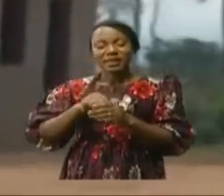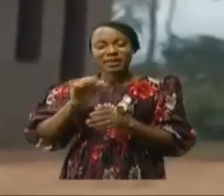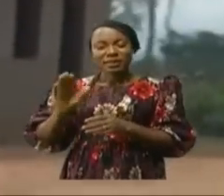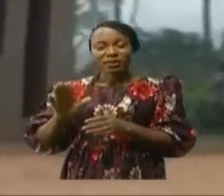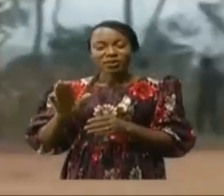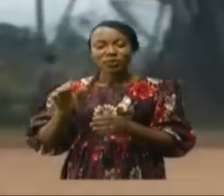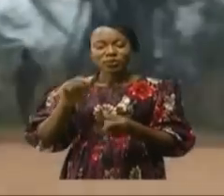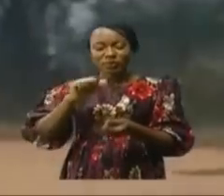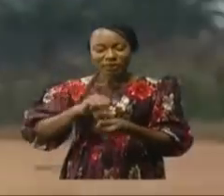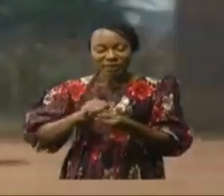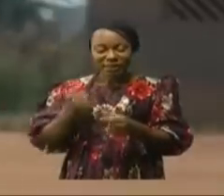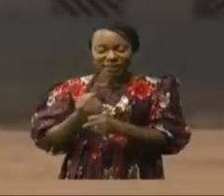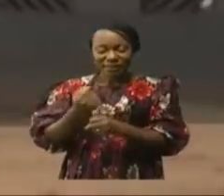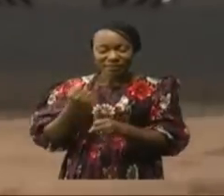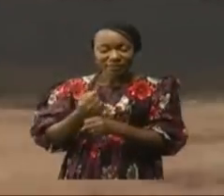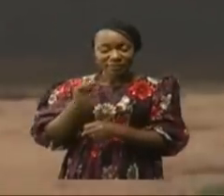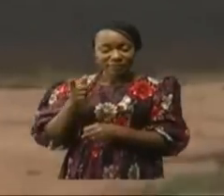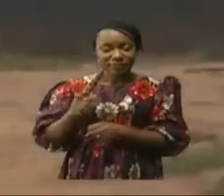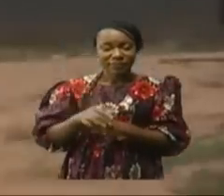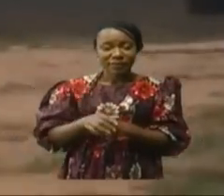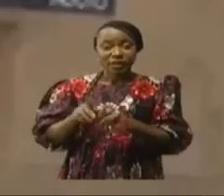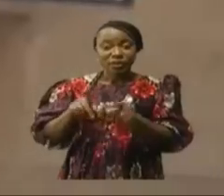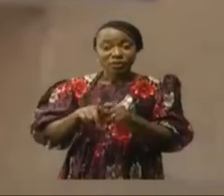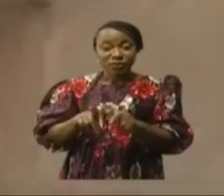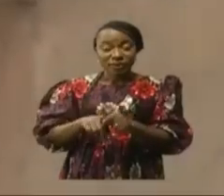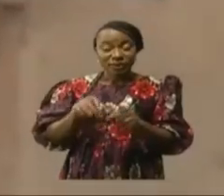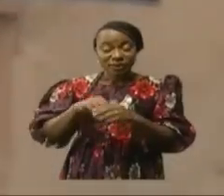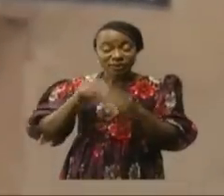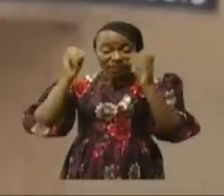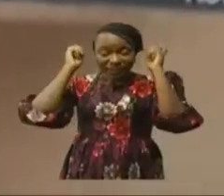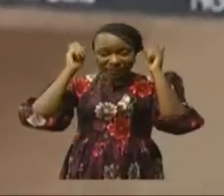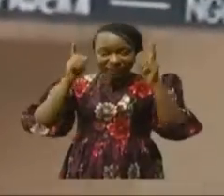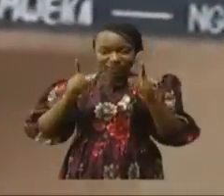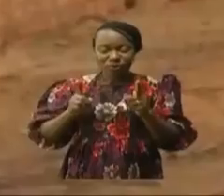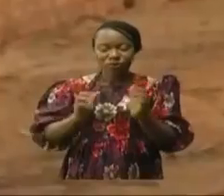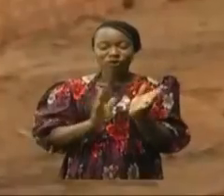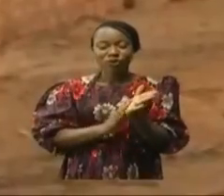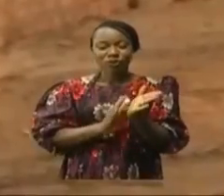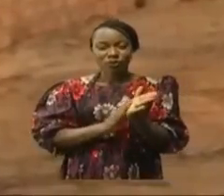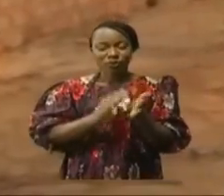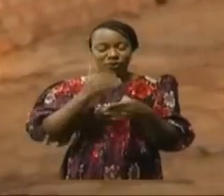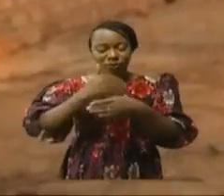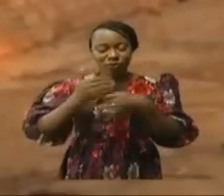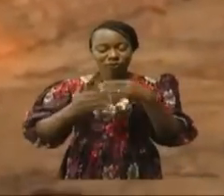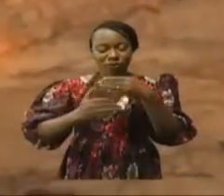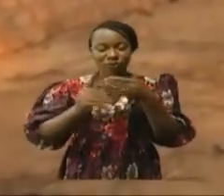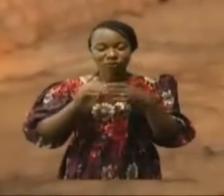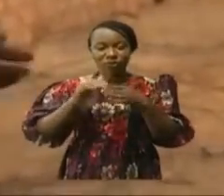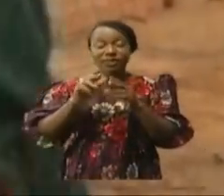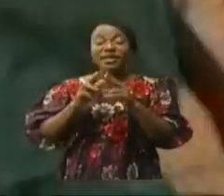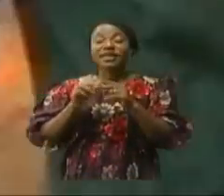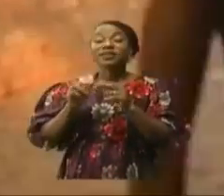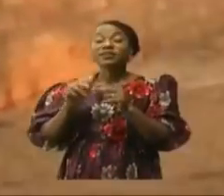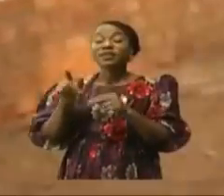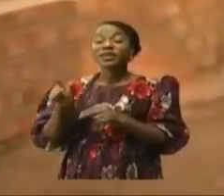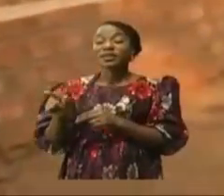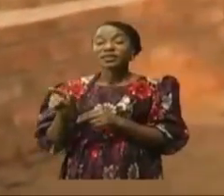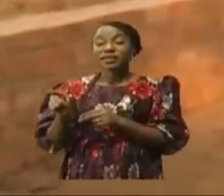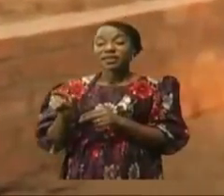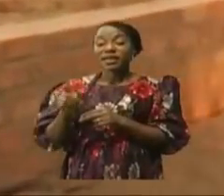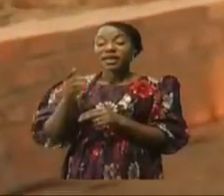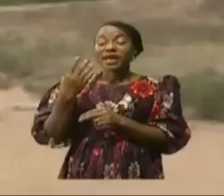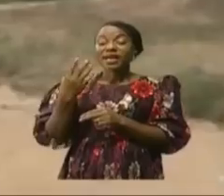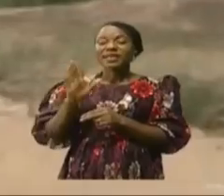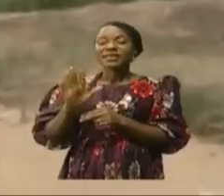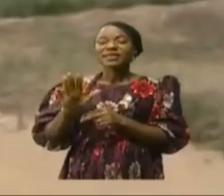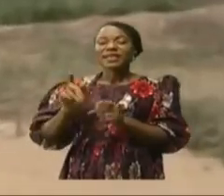nombreuses réalisations et actions. Dans le secteur de l'éducation, des écoles en construction dans les villages Ikombe à 45